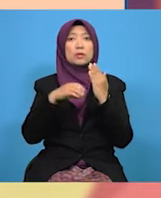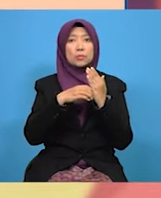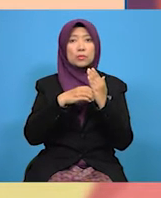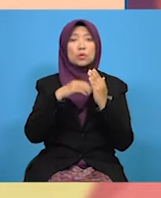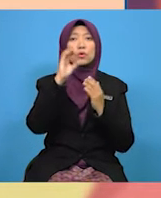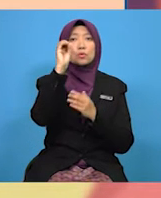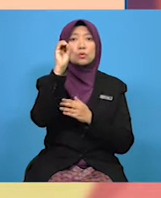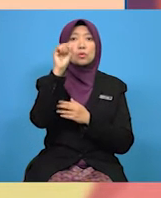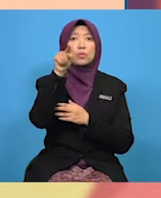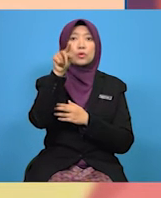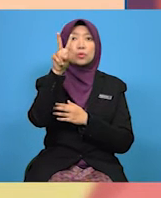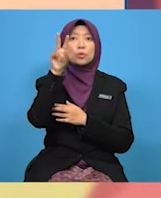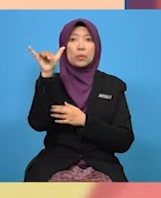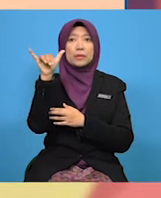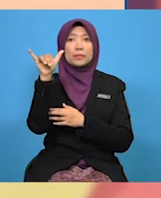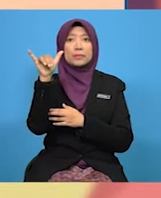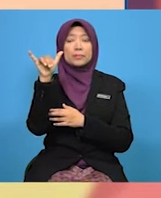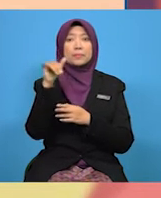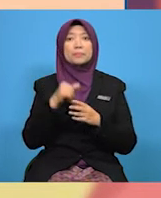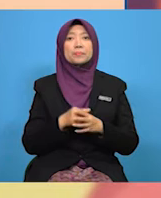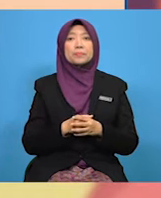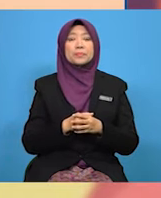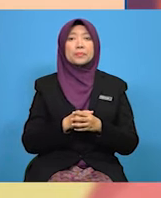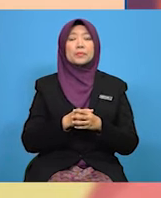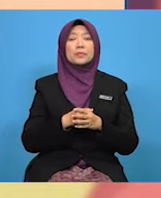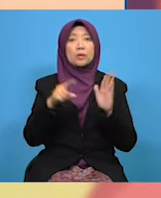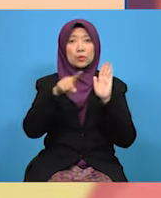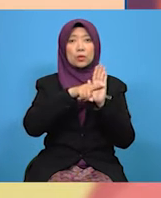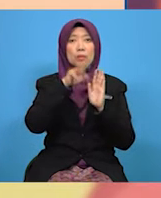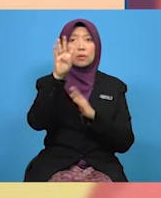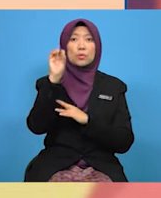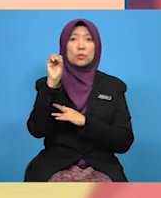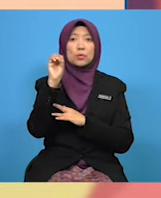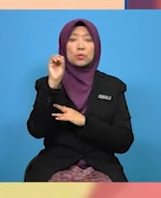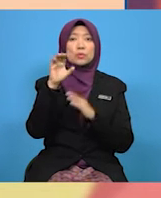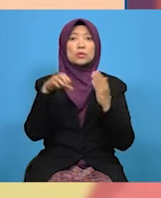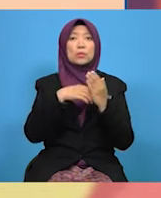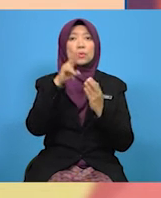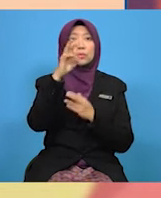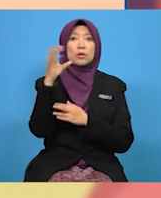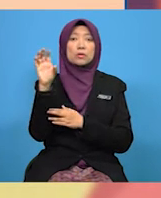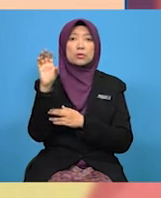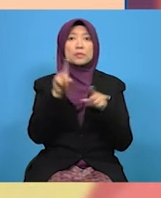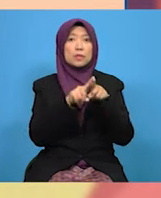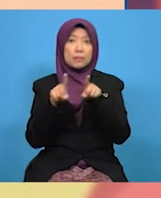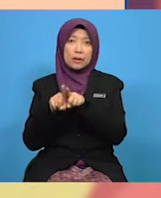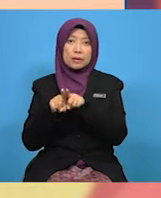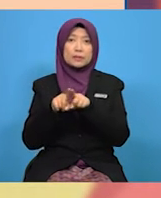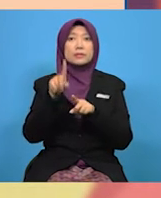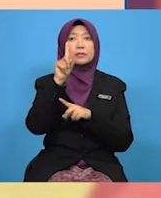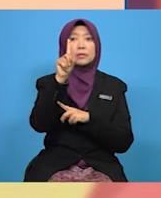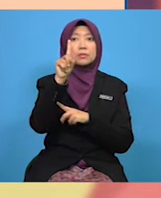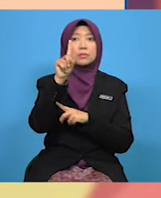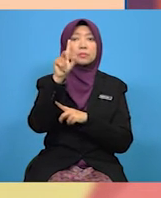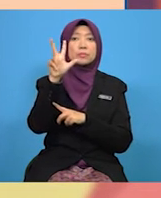campuh kosong poin2 W tolak 40-200 bersamaan